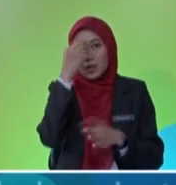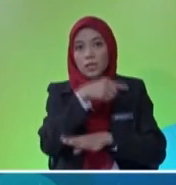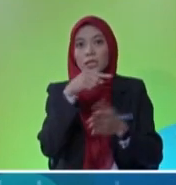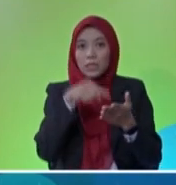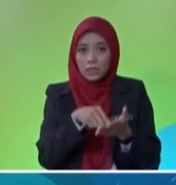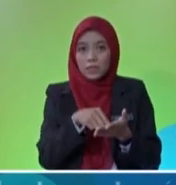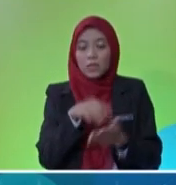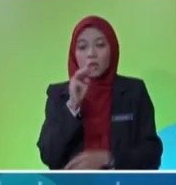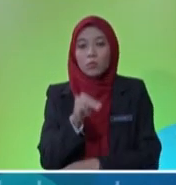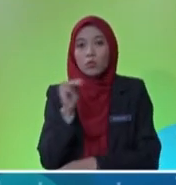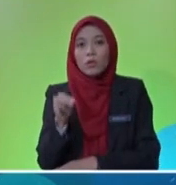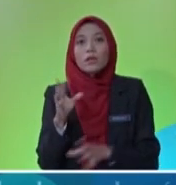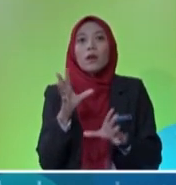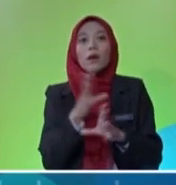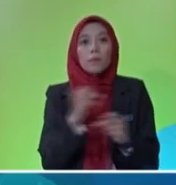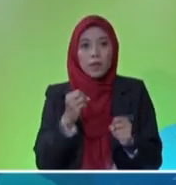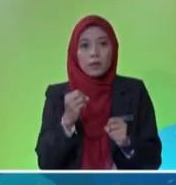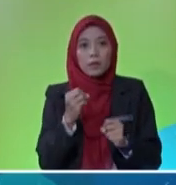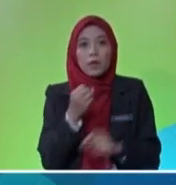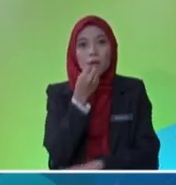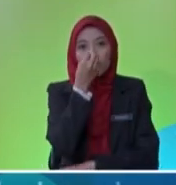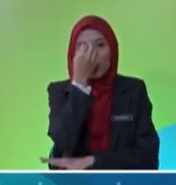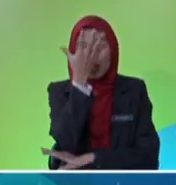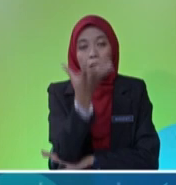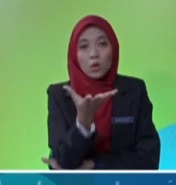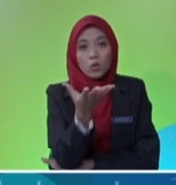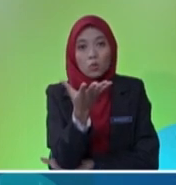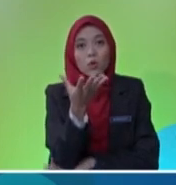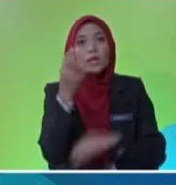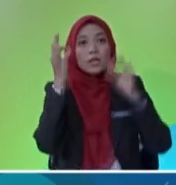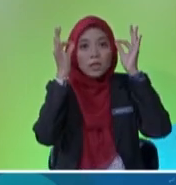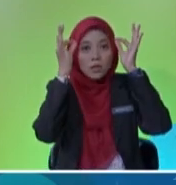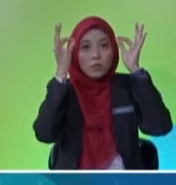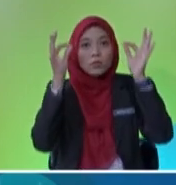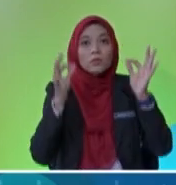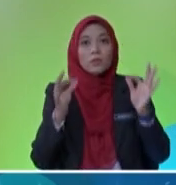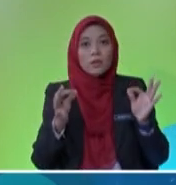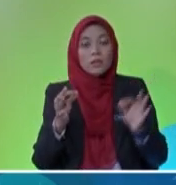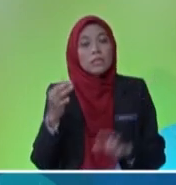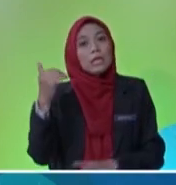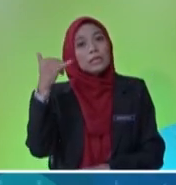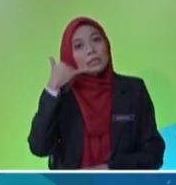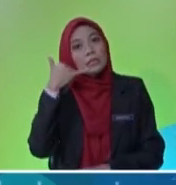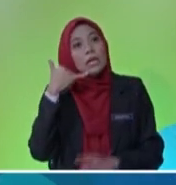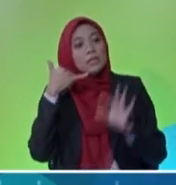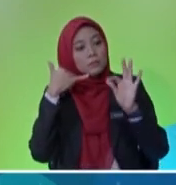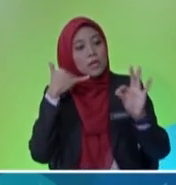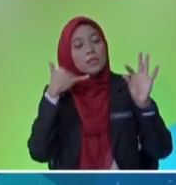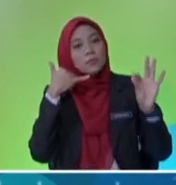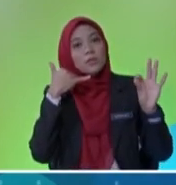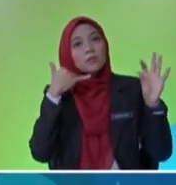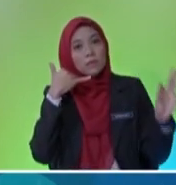murid dapat menyatakan rumusan dari keputusan tentang talian 999